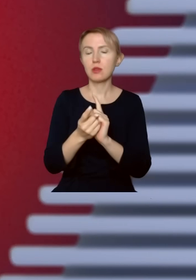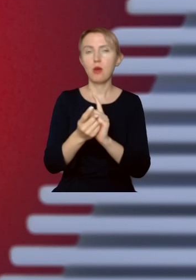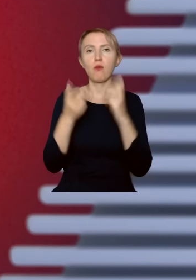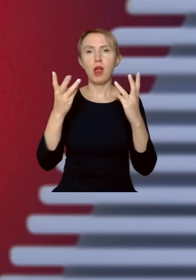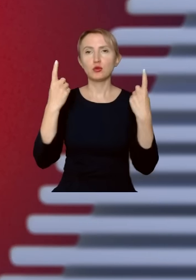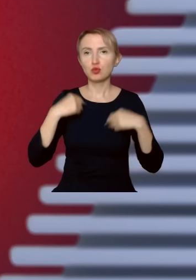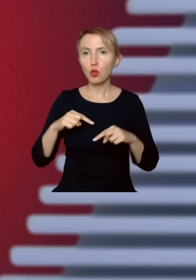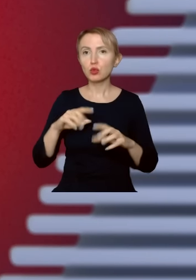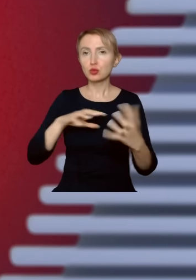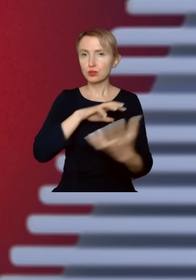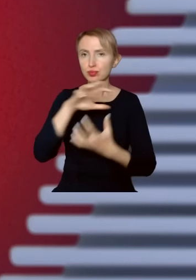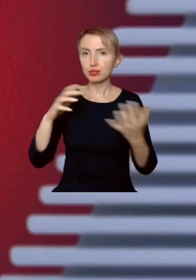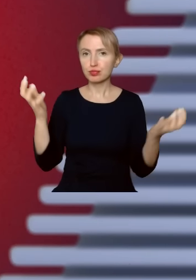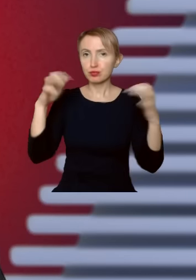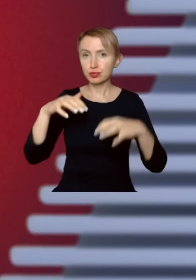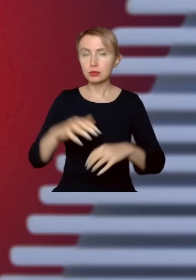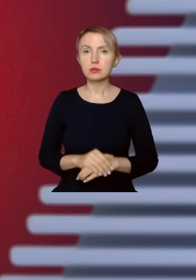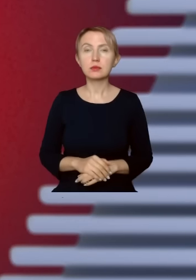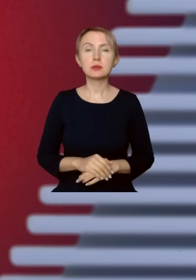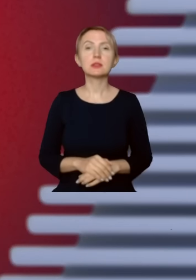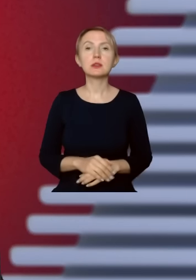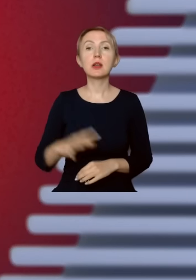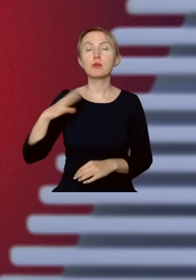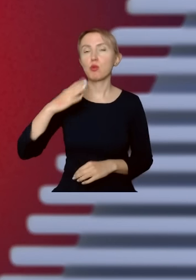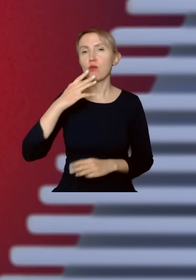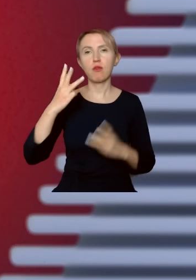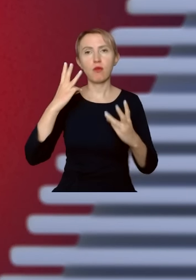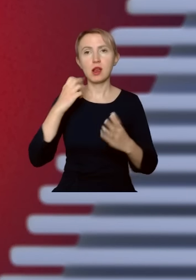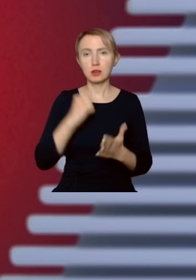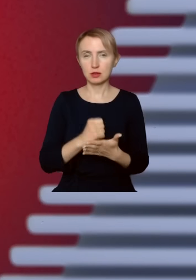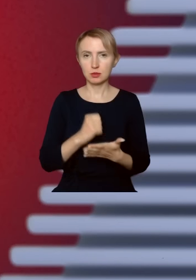świata. Powiedział ważne